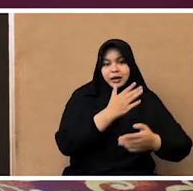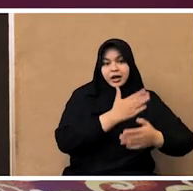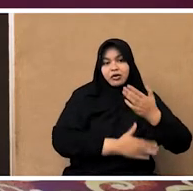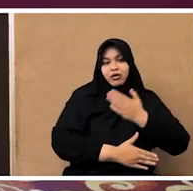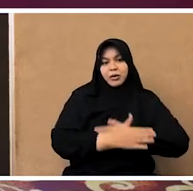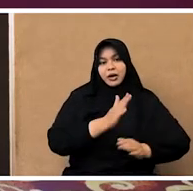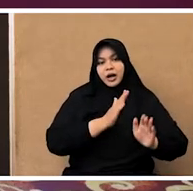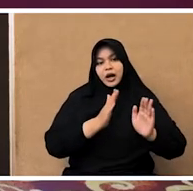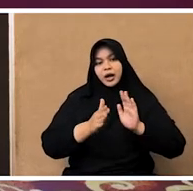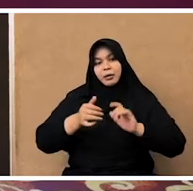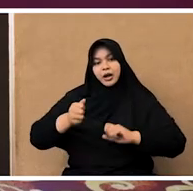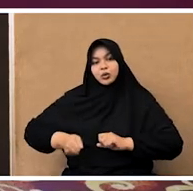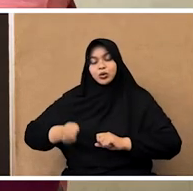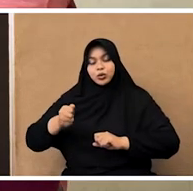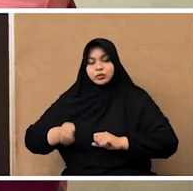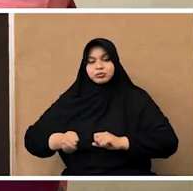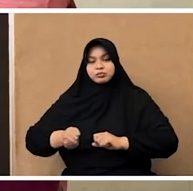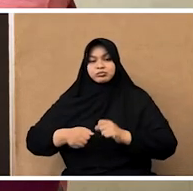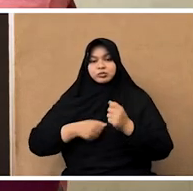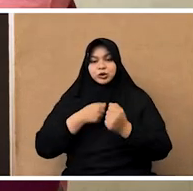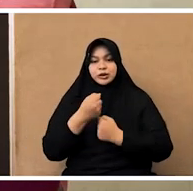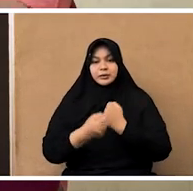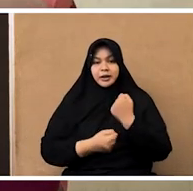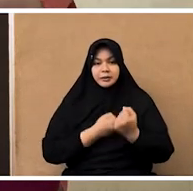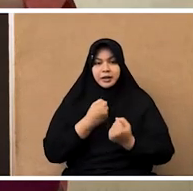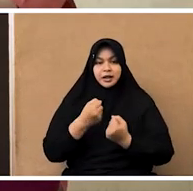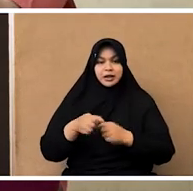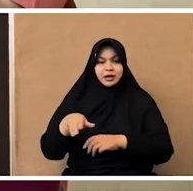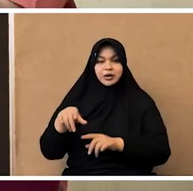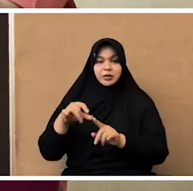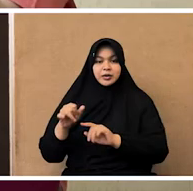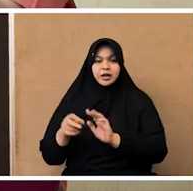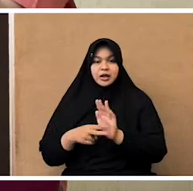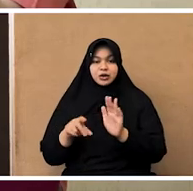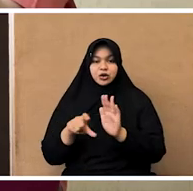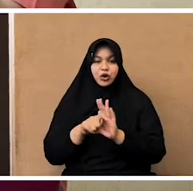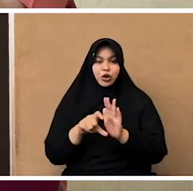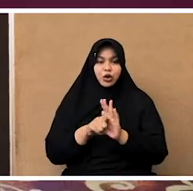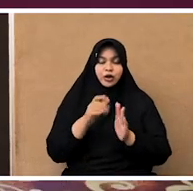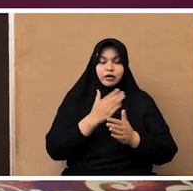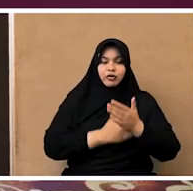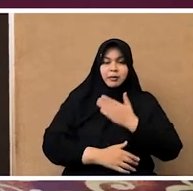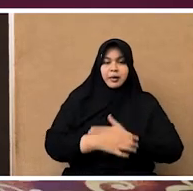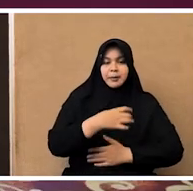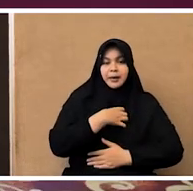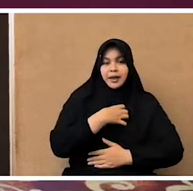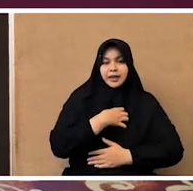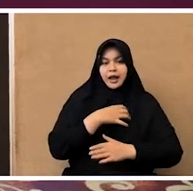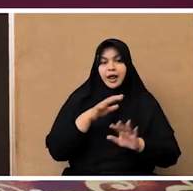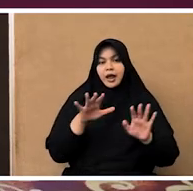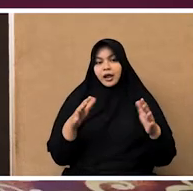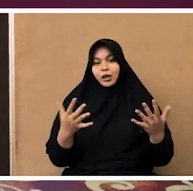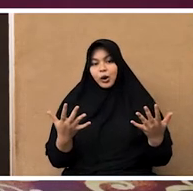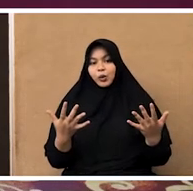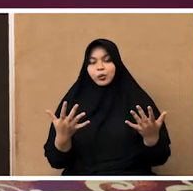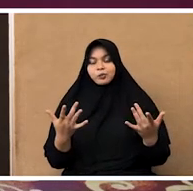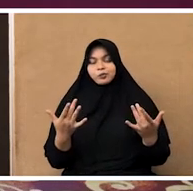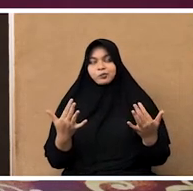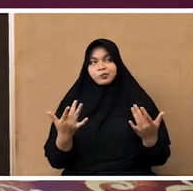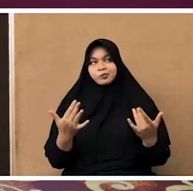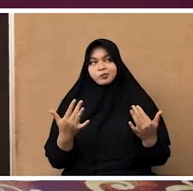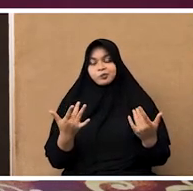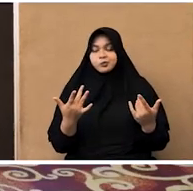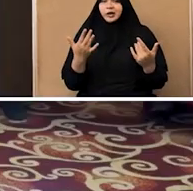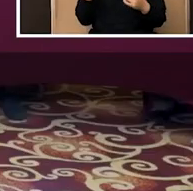berhadapan dengan hukum ini yang melakukan tindak pidana misalkan teman divabel mental atau apa namanya